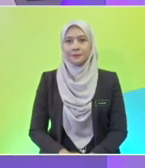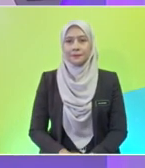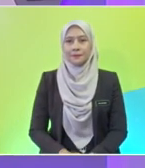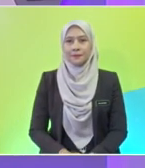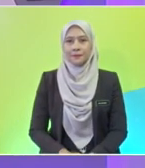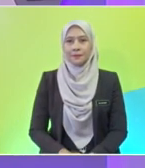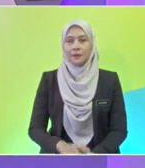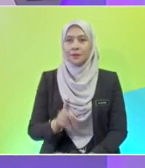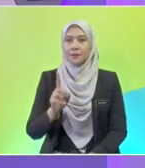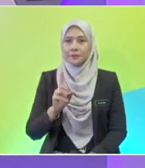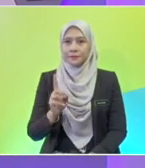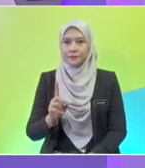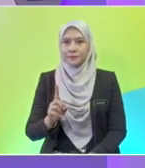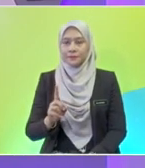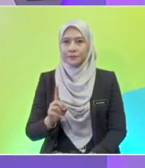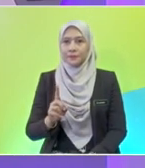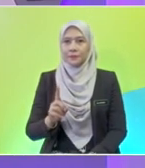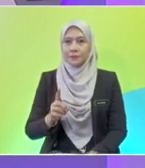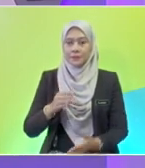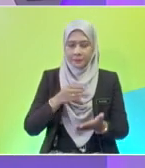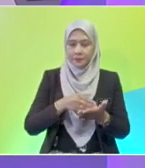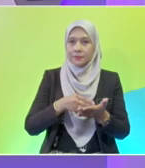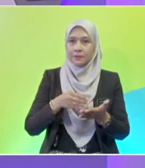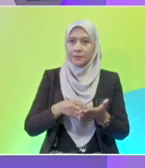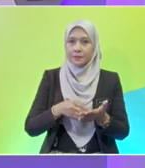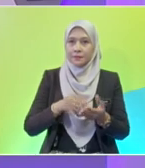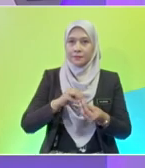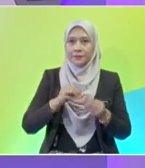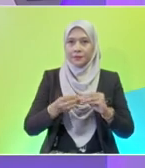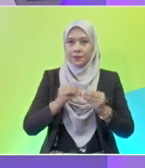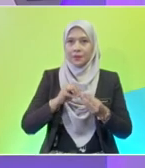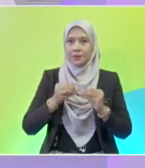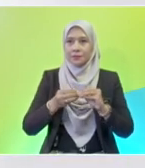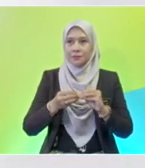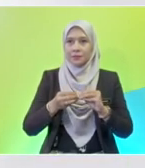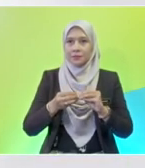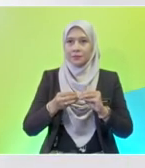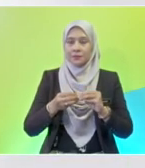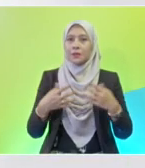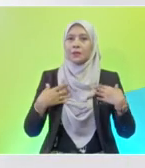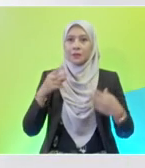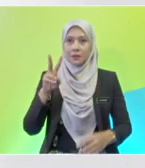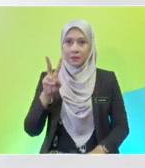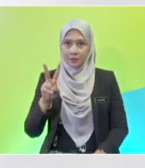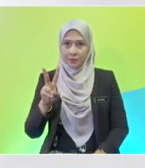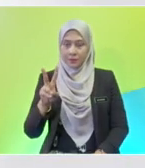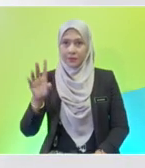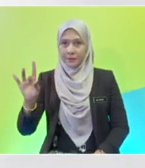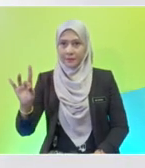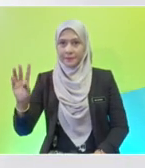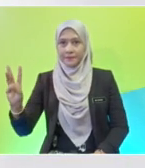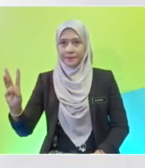elektron peta Anda berisi elektron itu bilangan numbuh tuh ada berapa bilangan numbuh ada dua ada dua